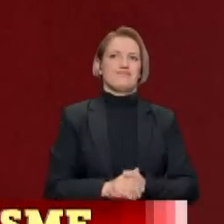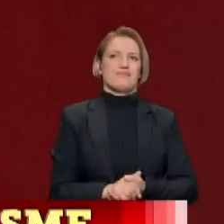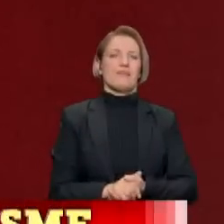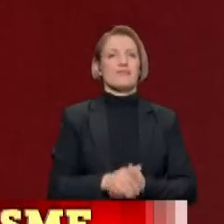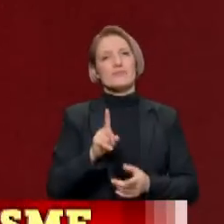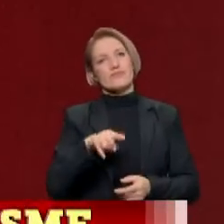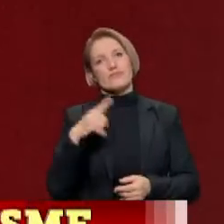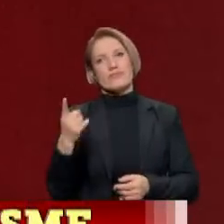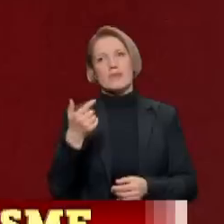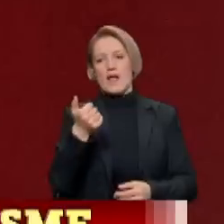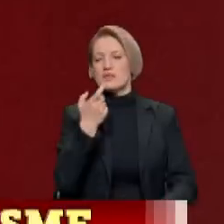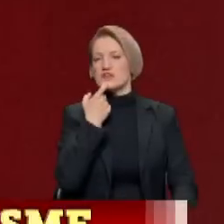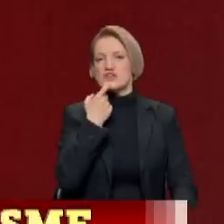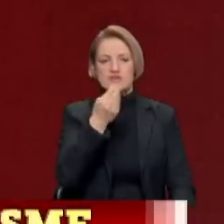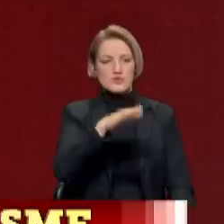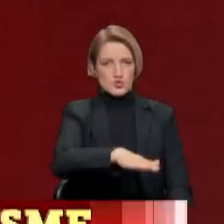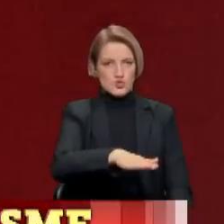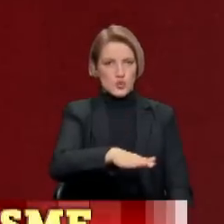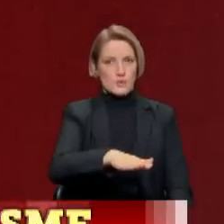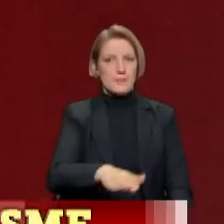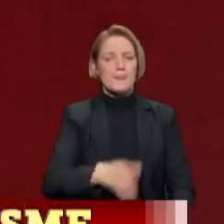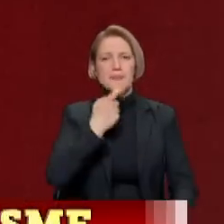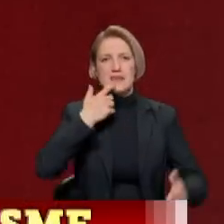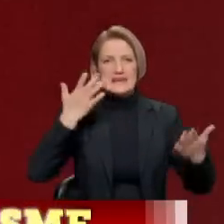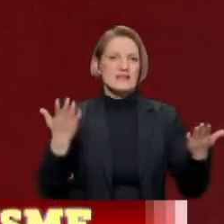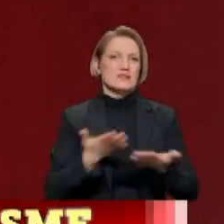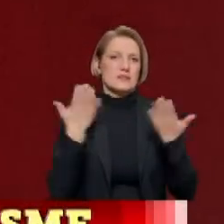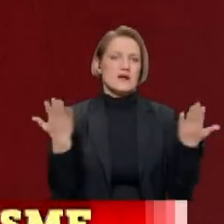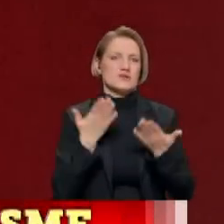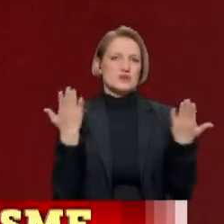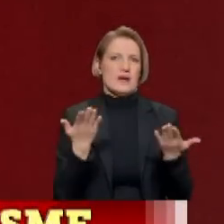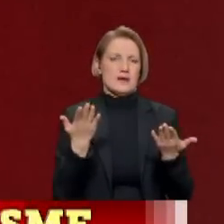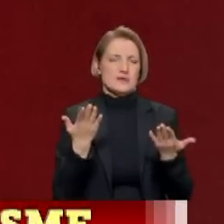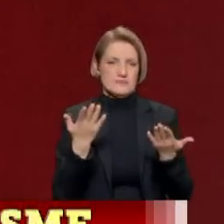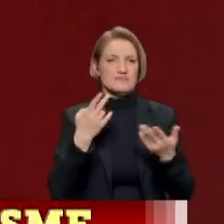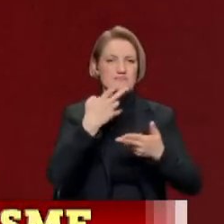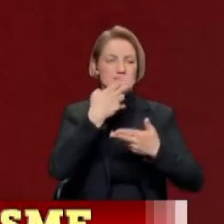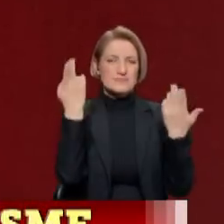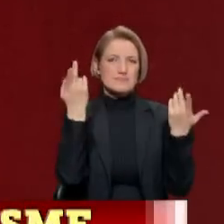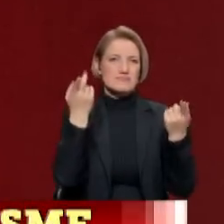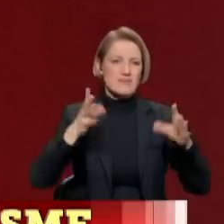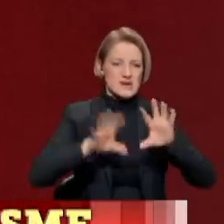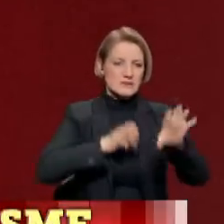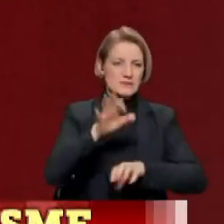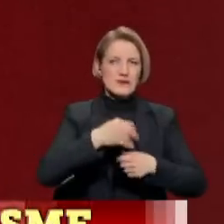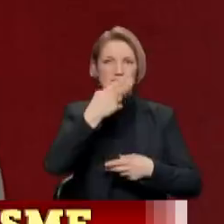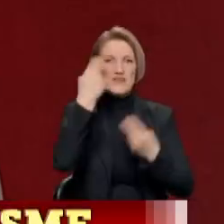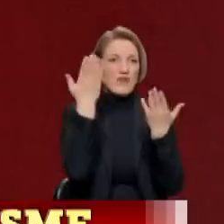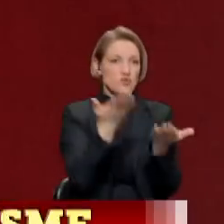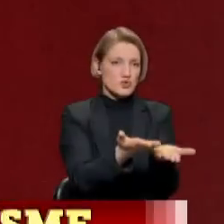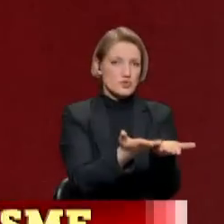Ya öbür tarafta 6 yaşında bir çocuğa yıllarca nitelikli istismarda bulunuyorlar. Tecavüzdür